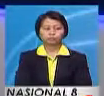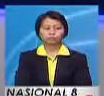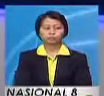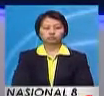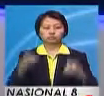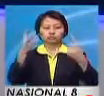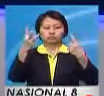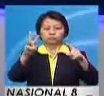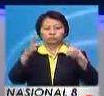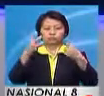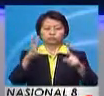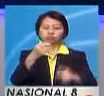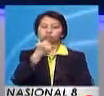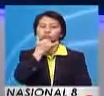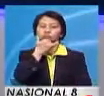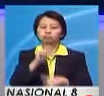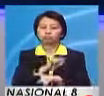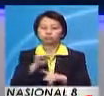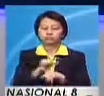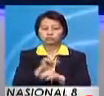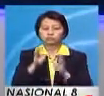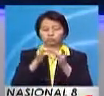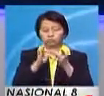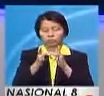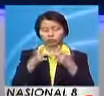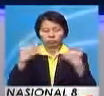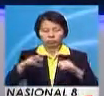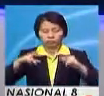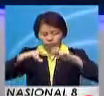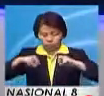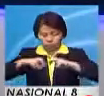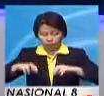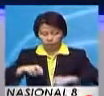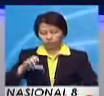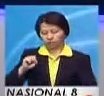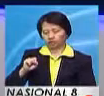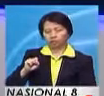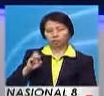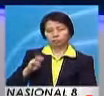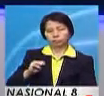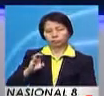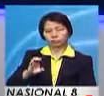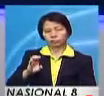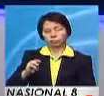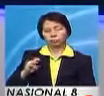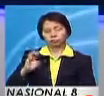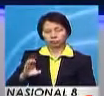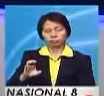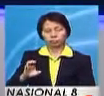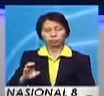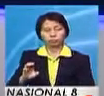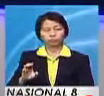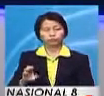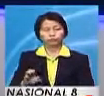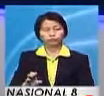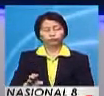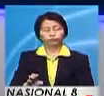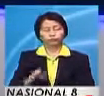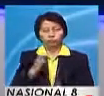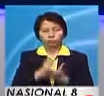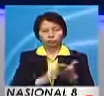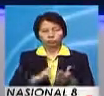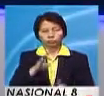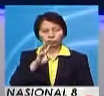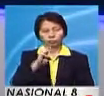16 kes penyalahgunaan media sosial telah disiasat suranjaya komunikasi dan multimedia Malaysia mcmc beberapa laman